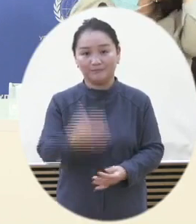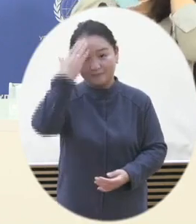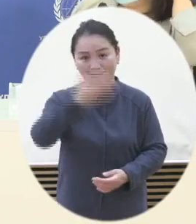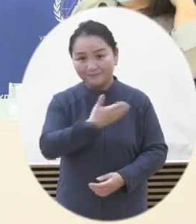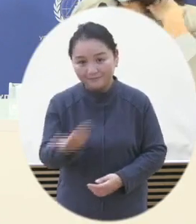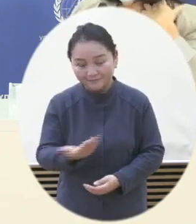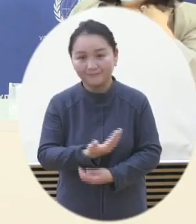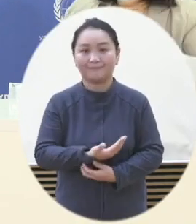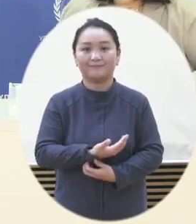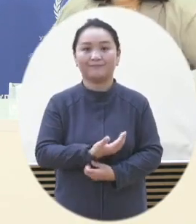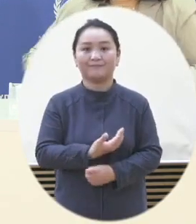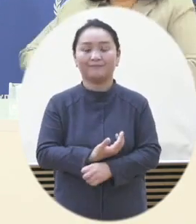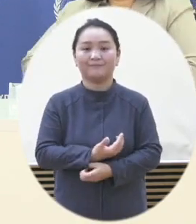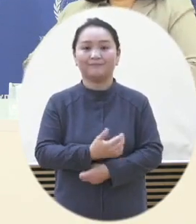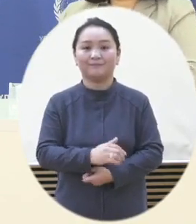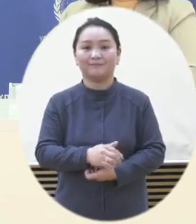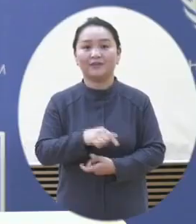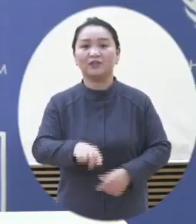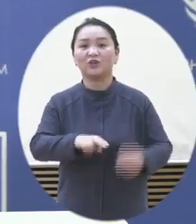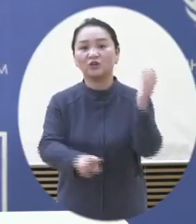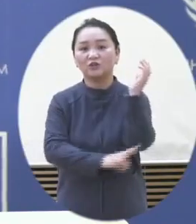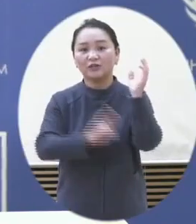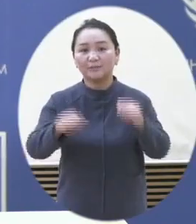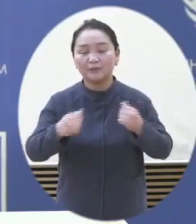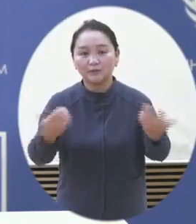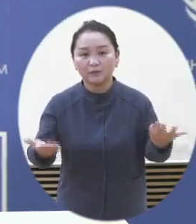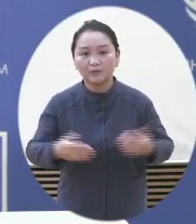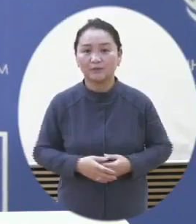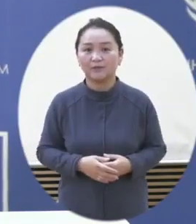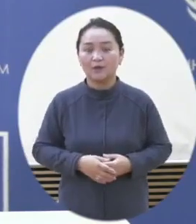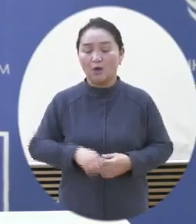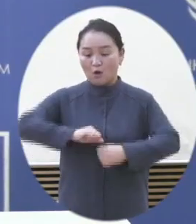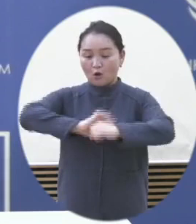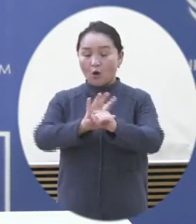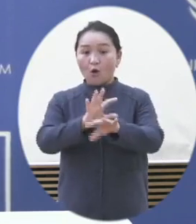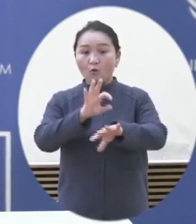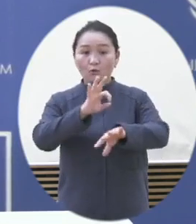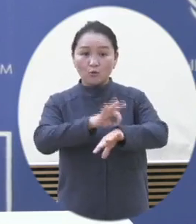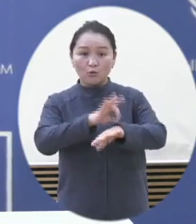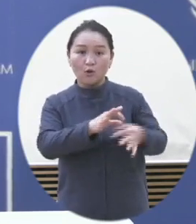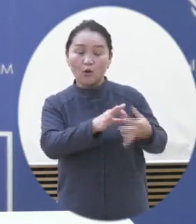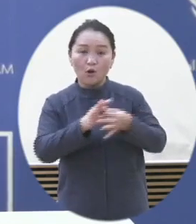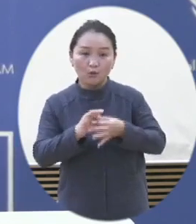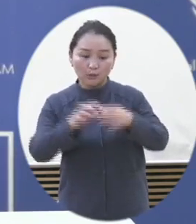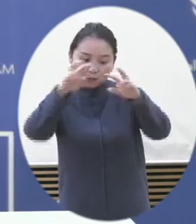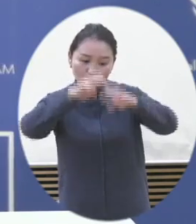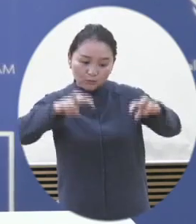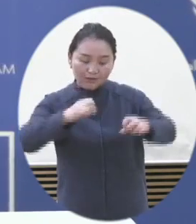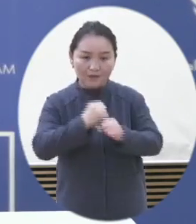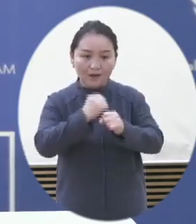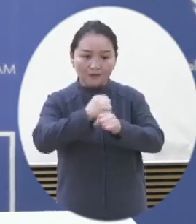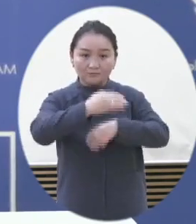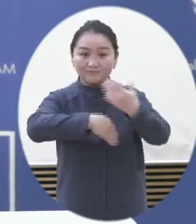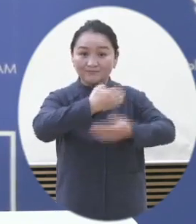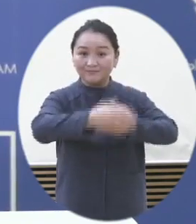өдрийн мэндийг хүргэе. Дэлхийн дахны бол коронавирустай холбоотой судалгааны ажлууд бол эрчимтэй хийгдсээр байна.